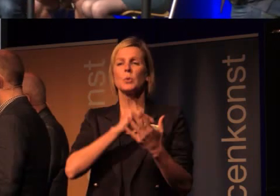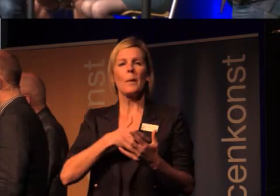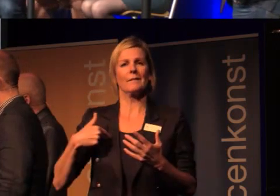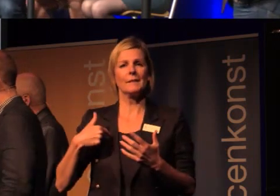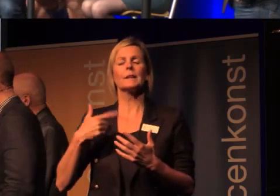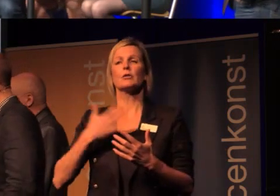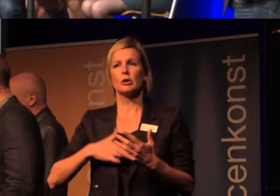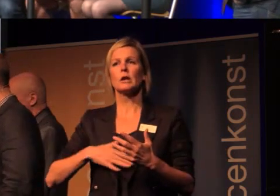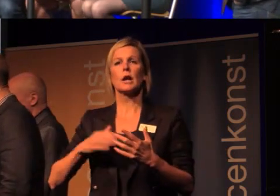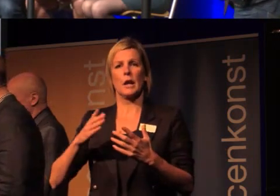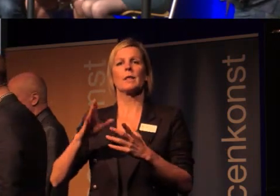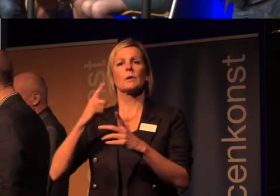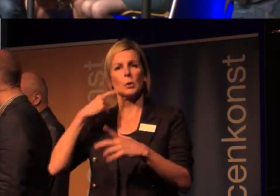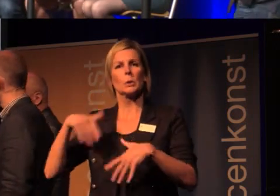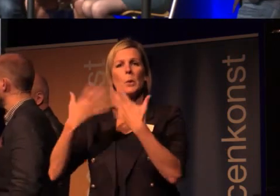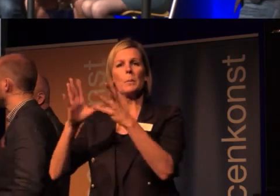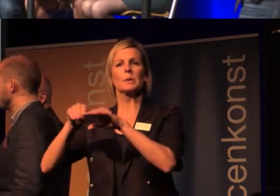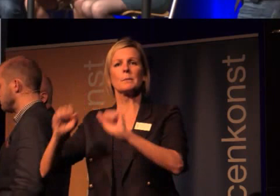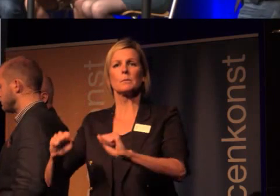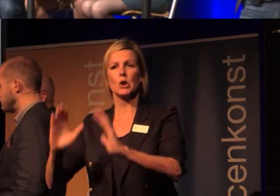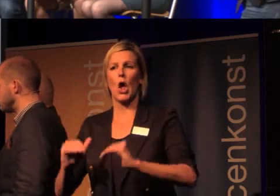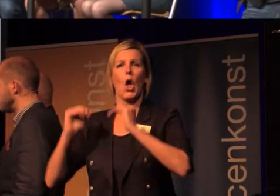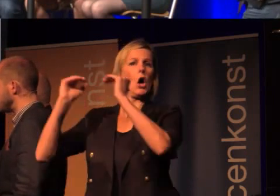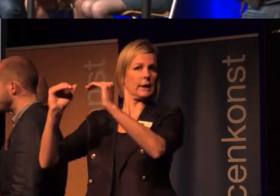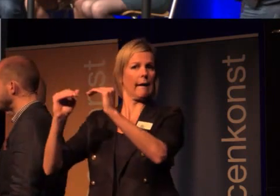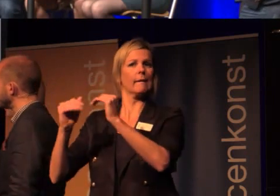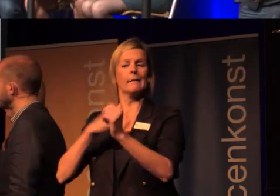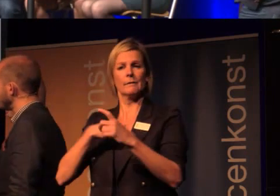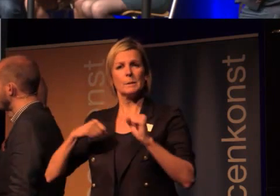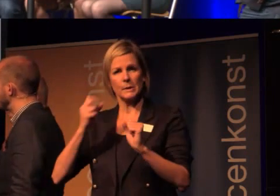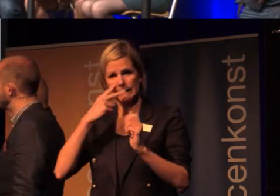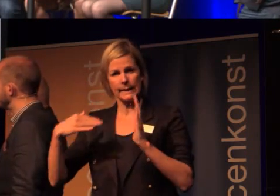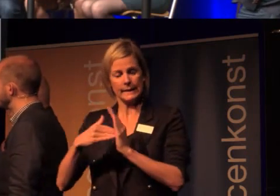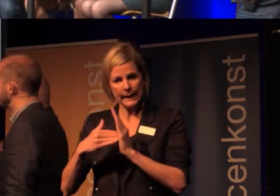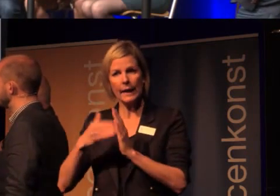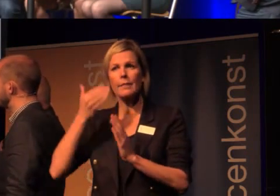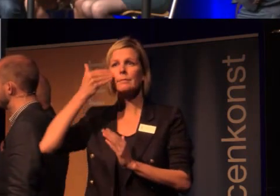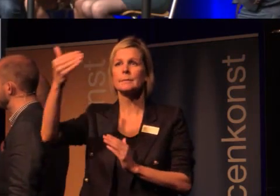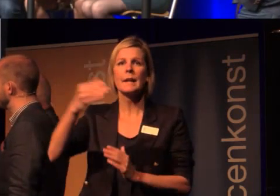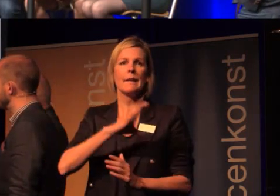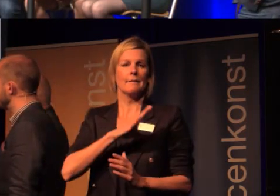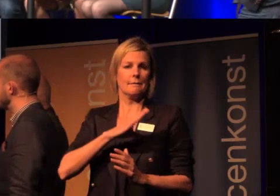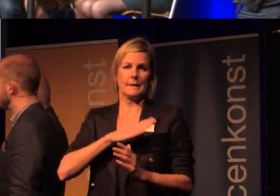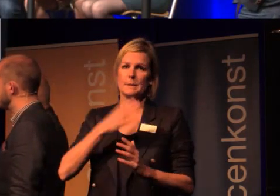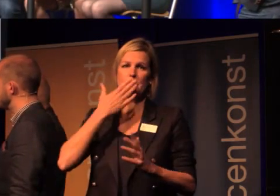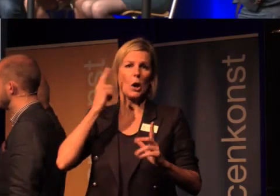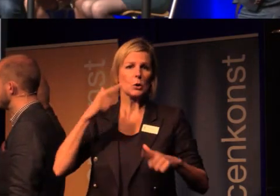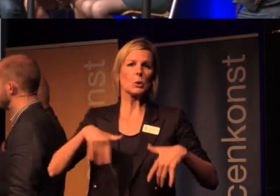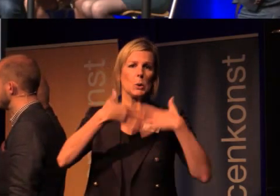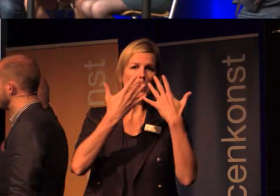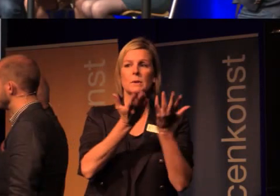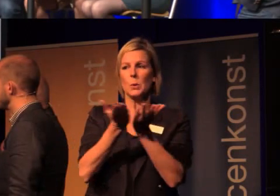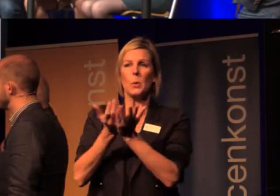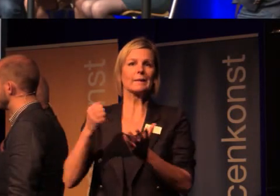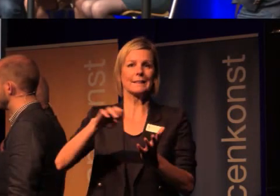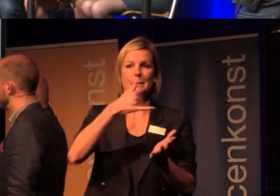öka. Då tror vi att vi måste se till att det finns att på sikt en avgiftsfri kulturskola runt om i Sveriges kommuner.